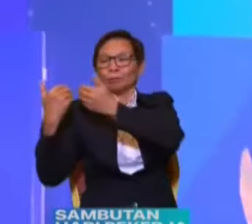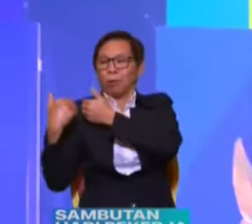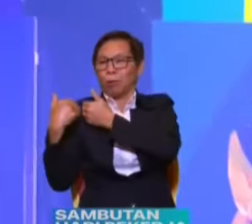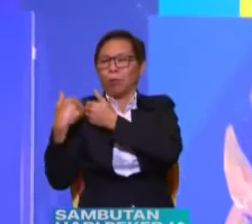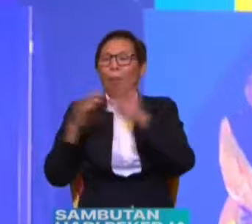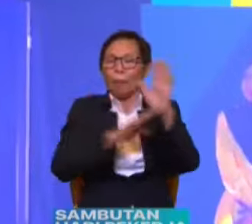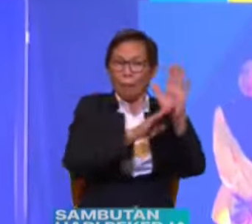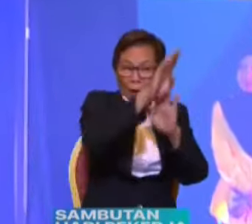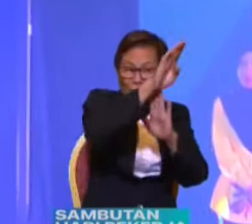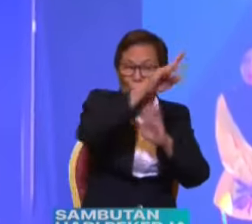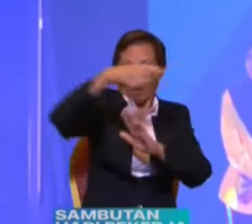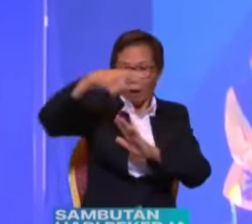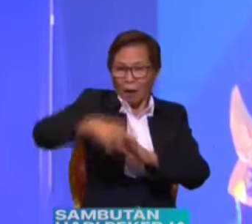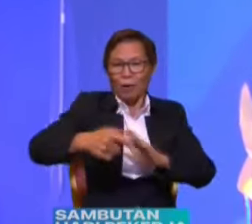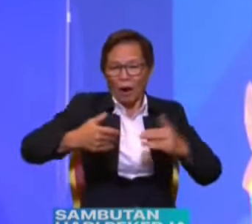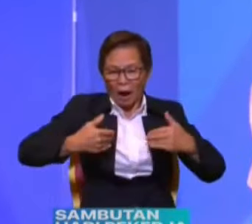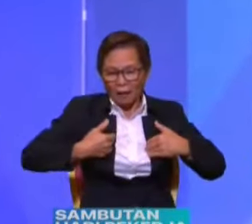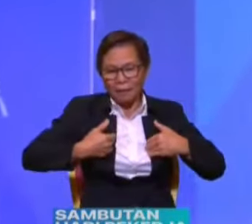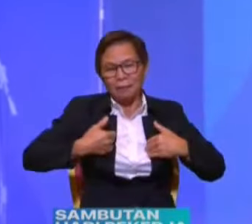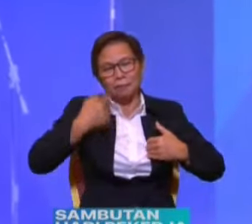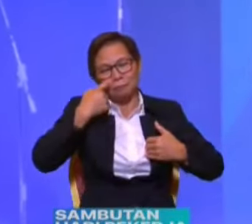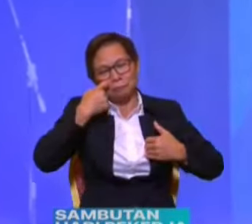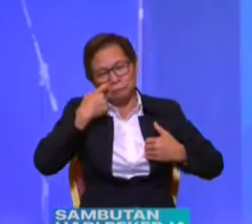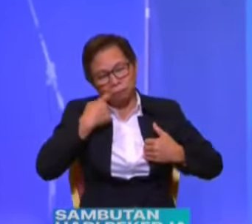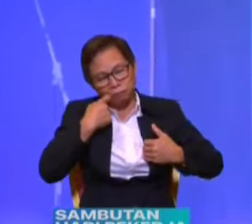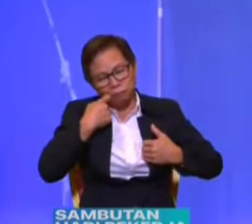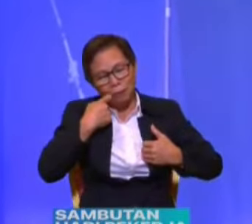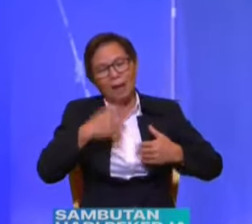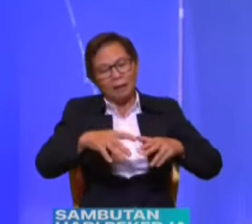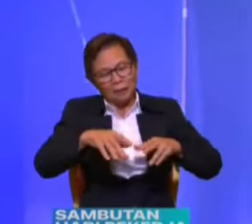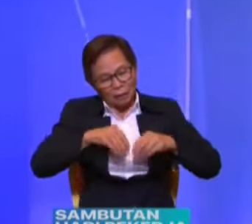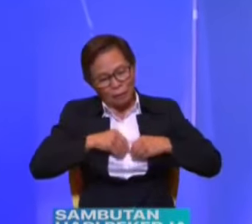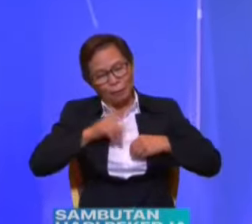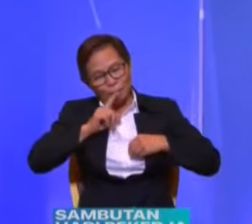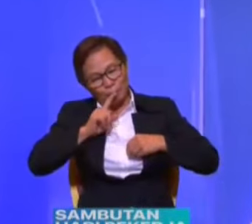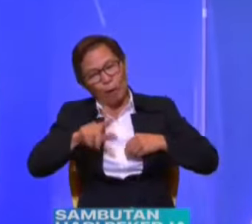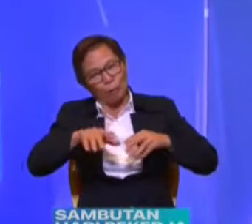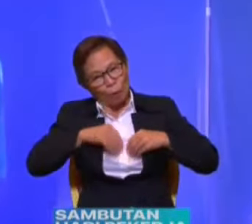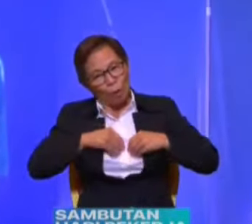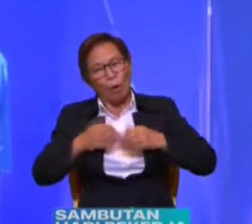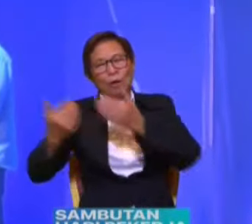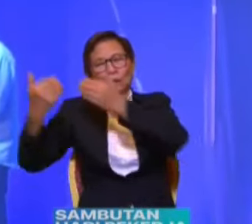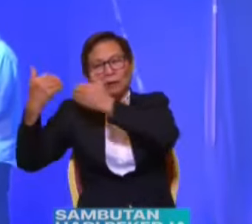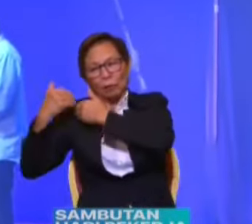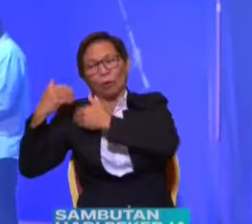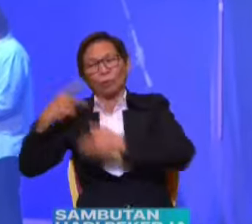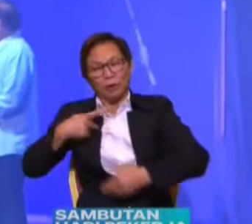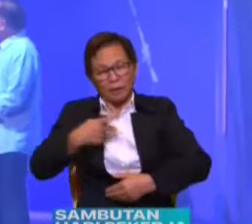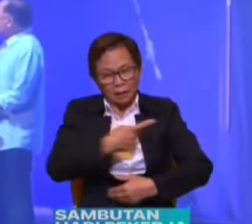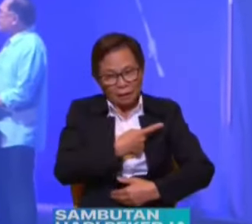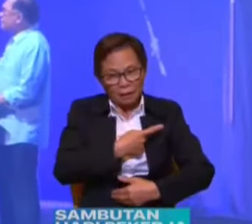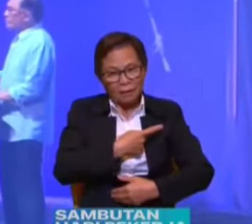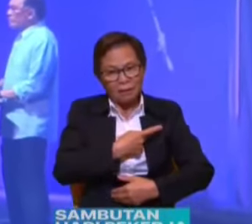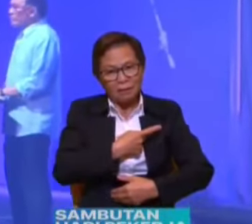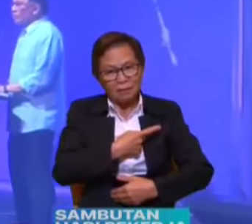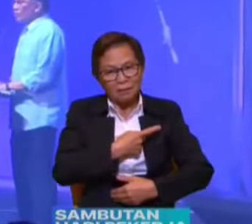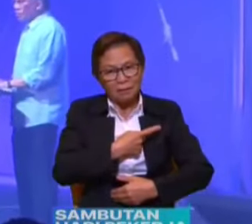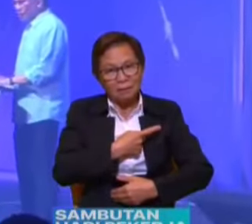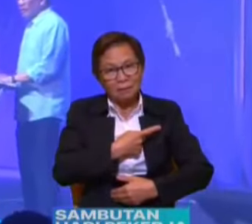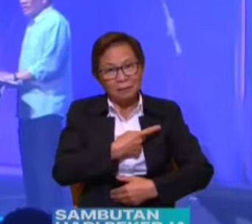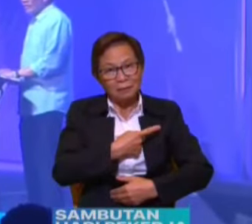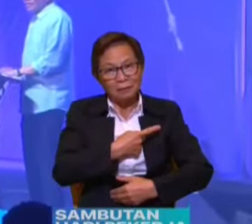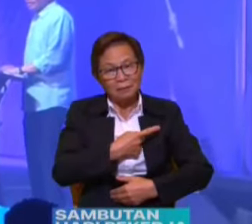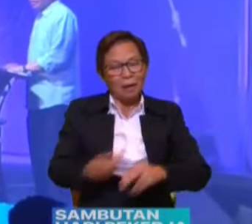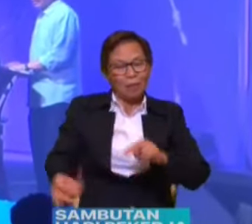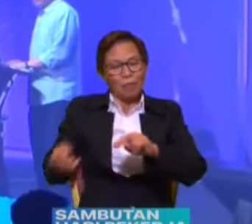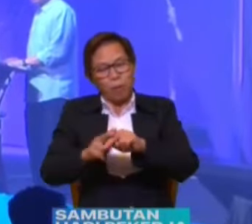madani harus ada ihsan dan terima kenyataan bahawa di antara tanggungjawab kita ialah meningkatkan